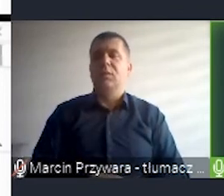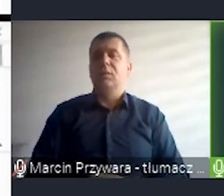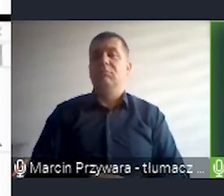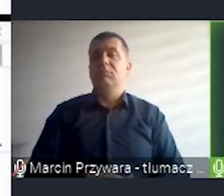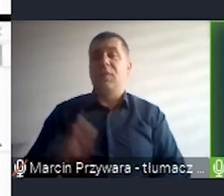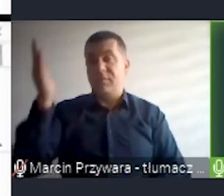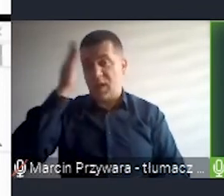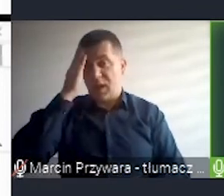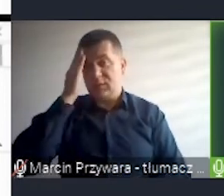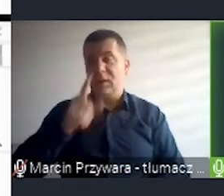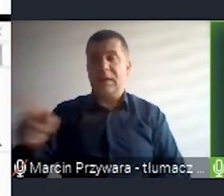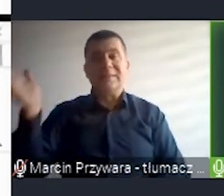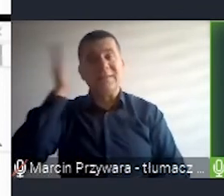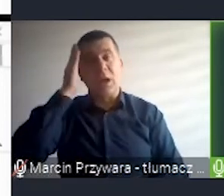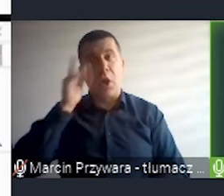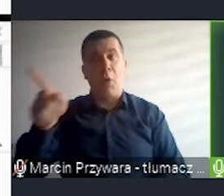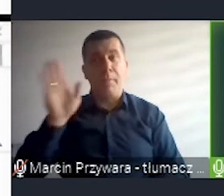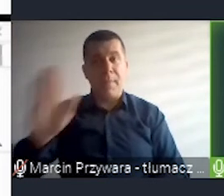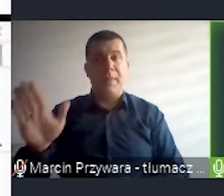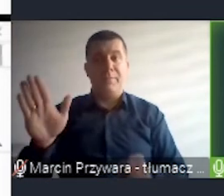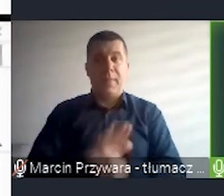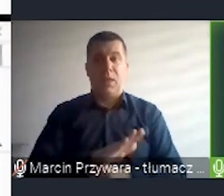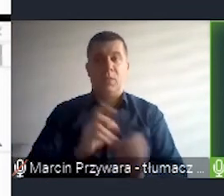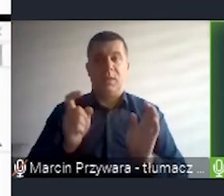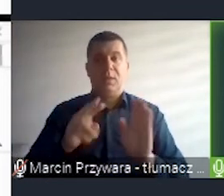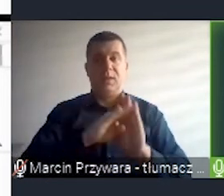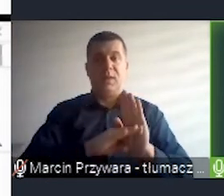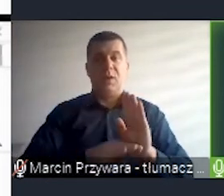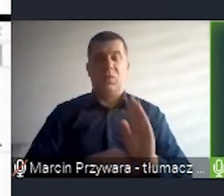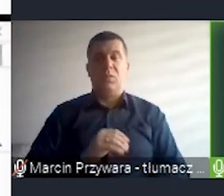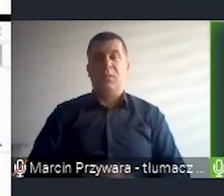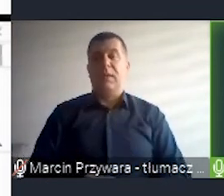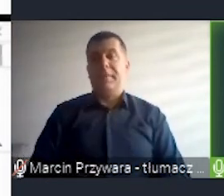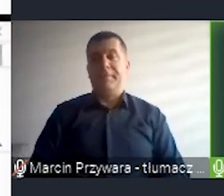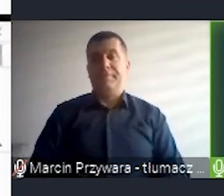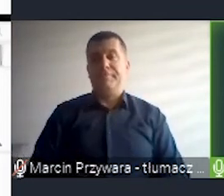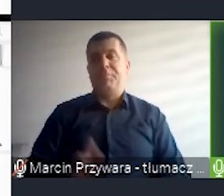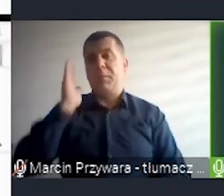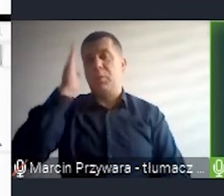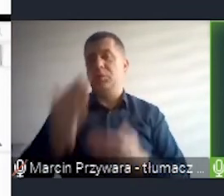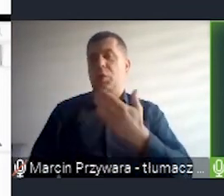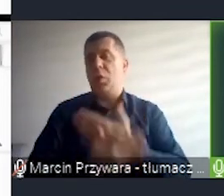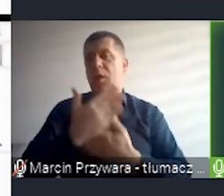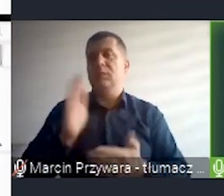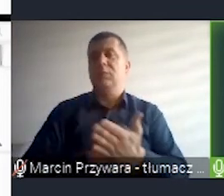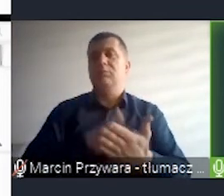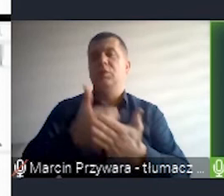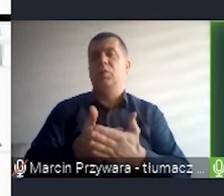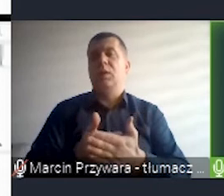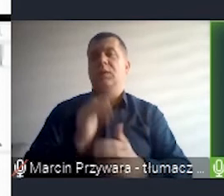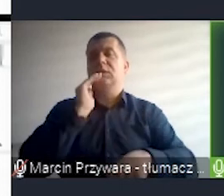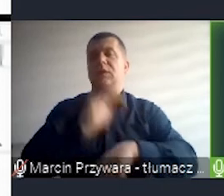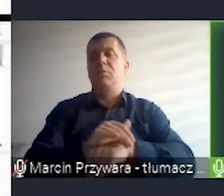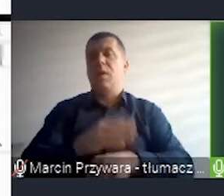równocześnie wiedząc, że ten znajomy podmiot spełnia kryteria. I później okazuje się na przykład, że